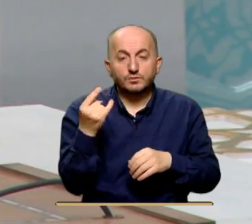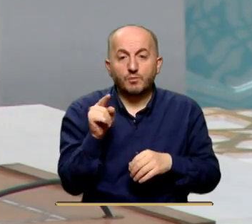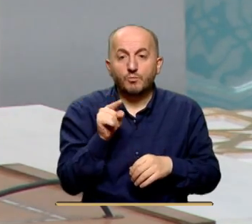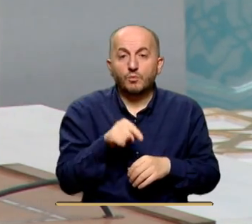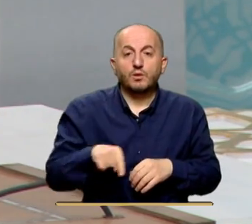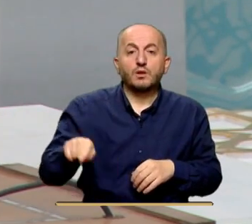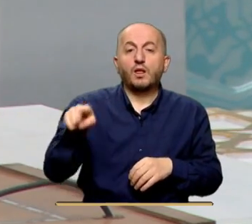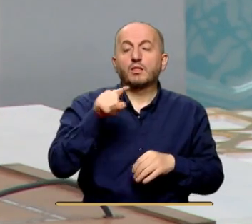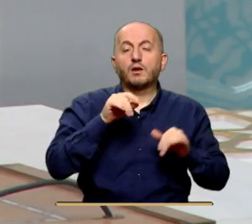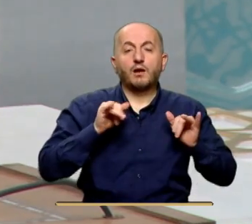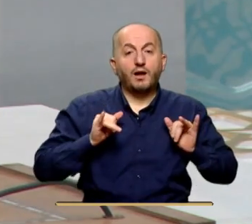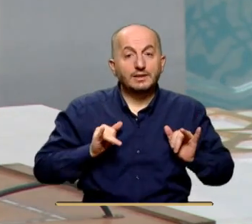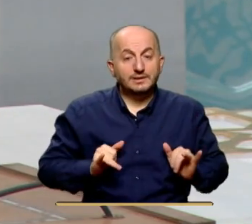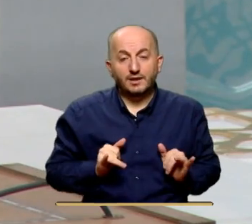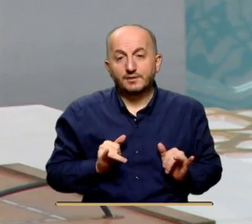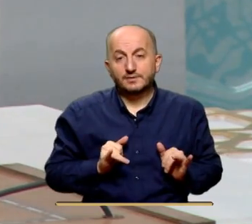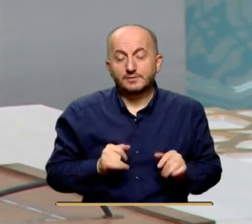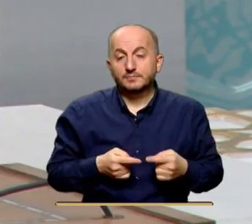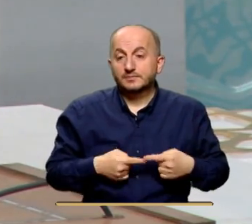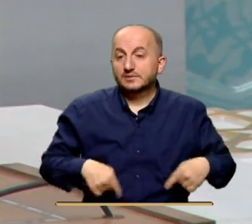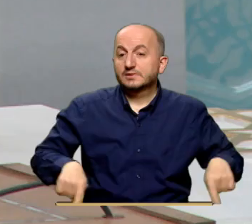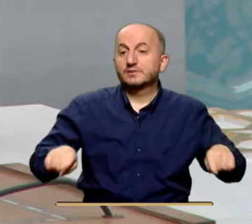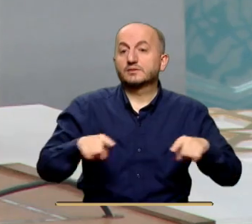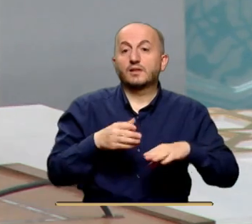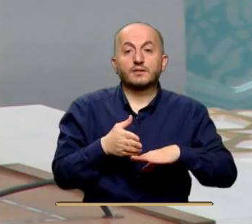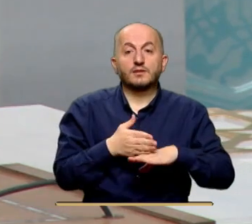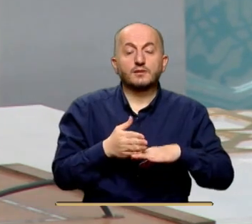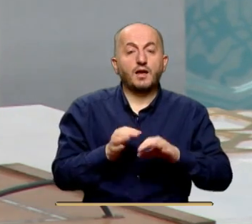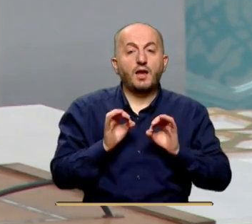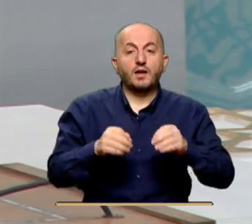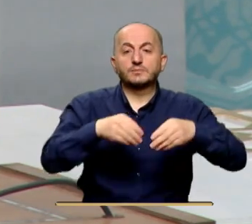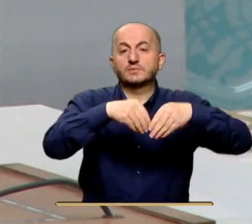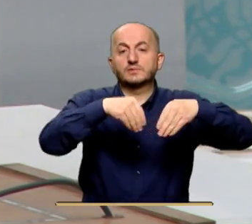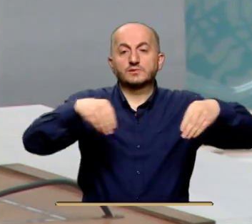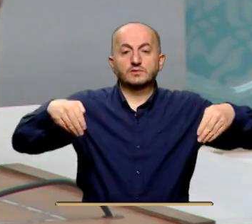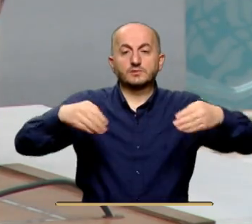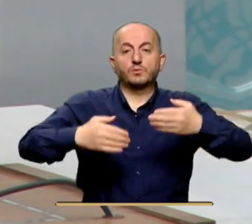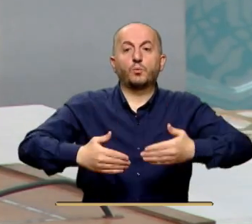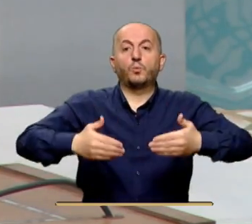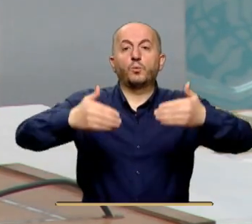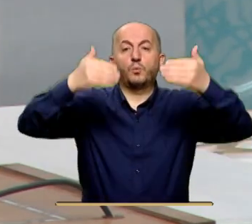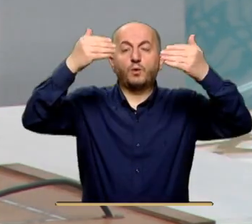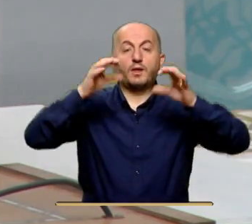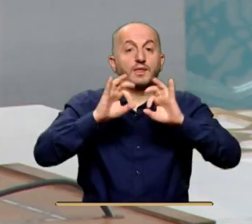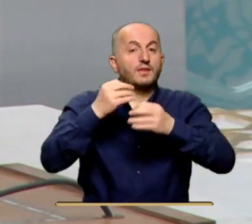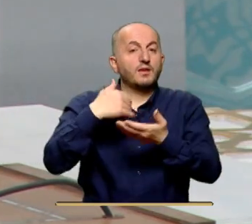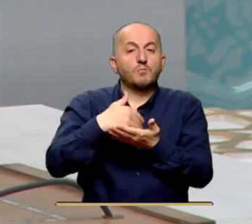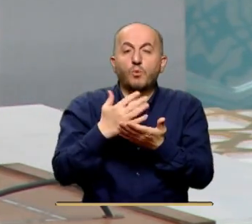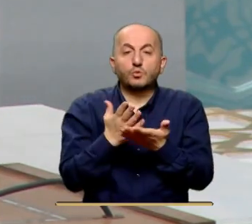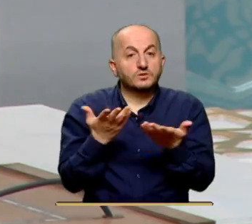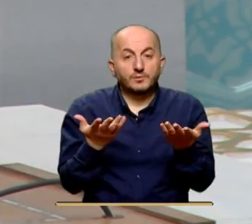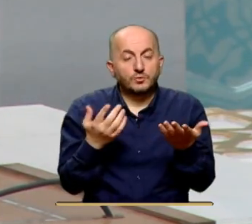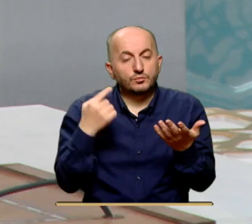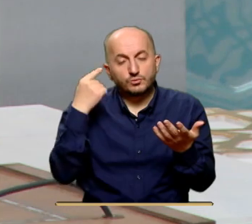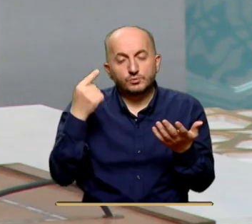bunlar bu kadar rahatlarda. Biz niye hep sınır ördük? Neden neyi bölüşemiyoruz duygusunu